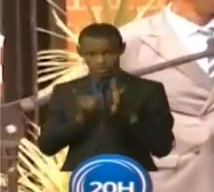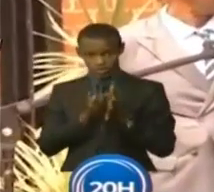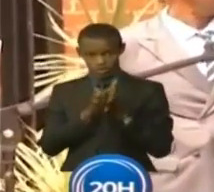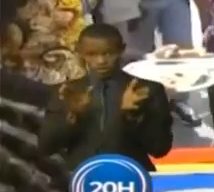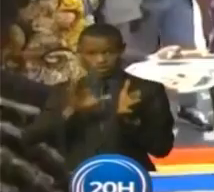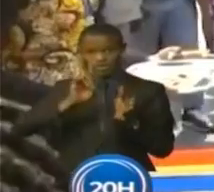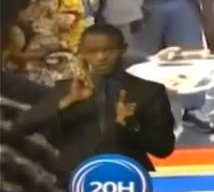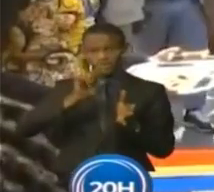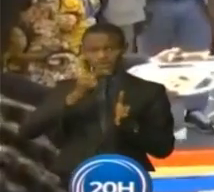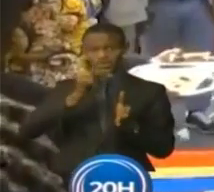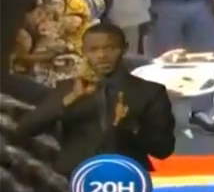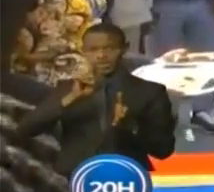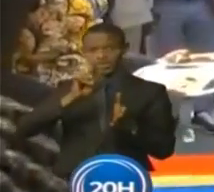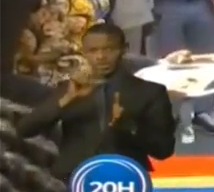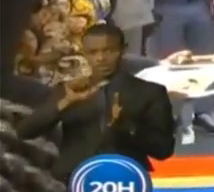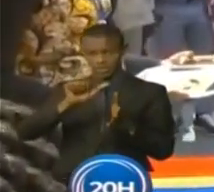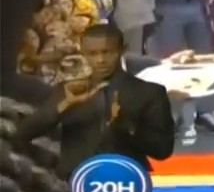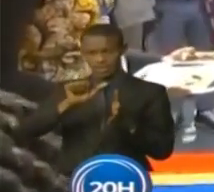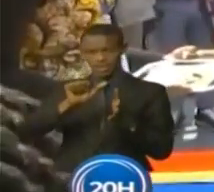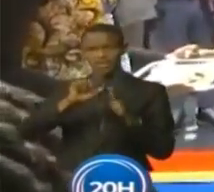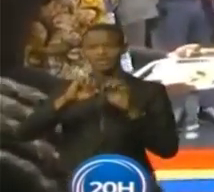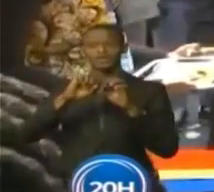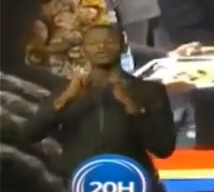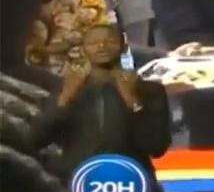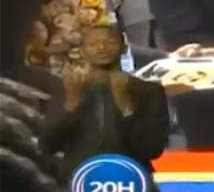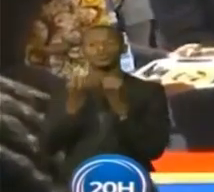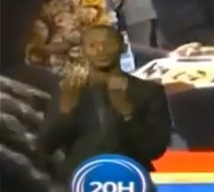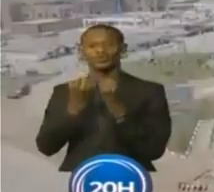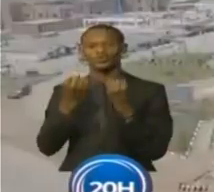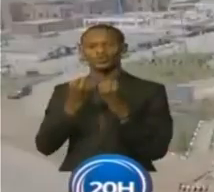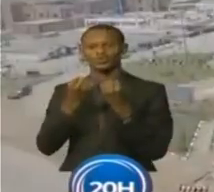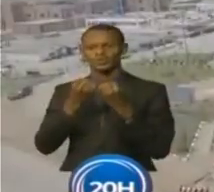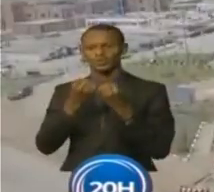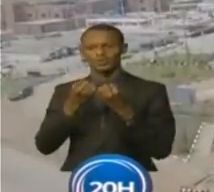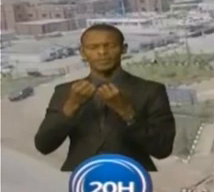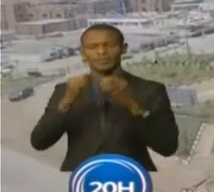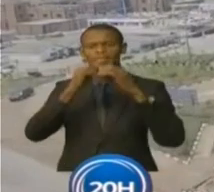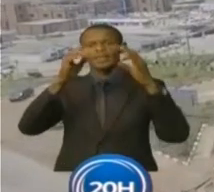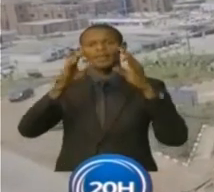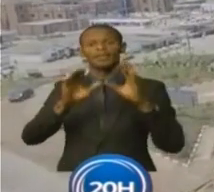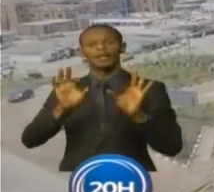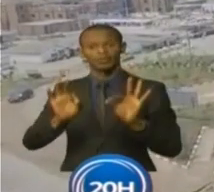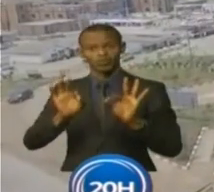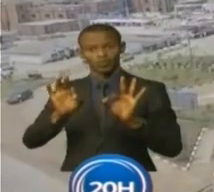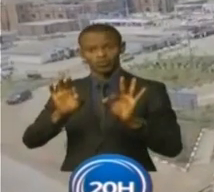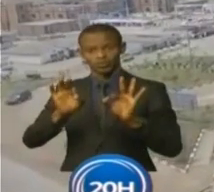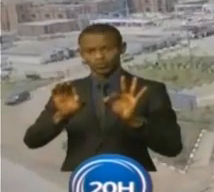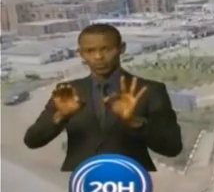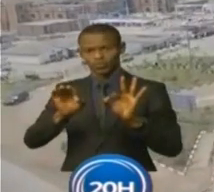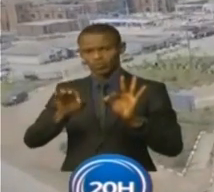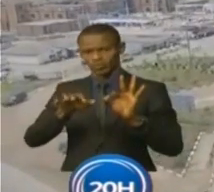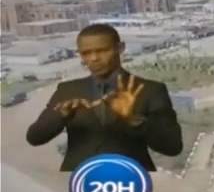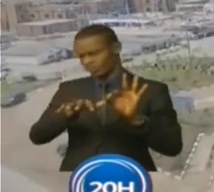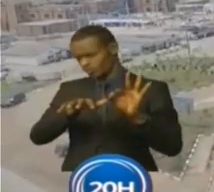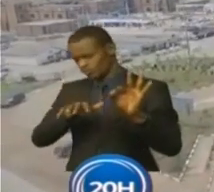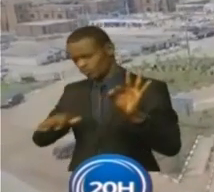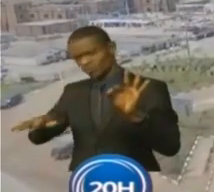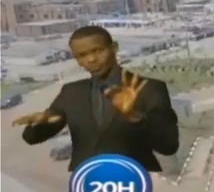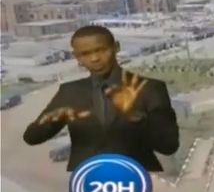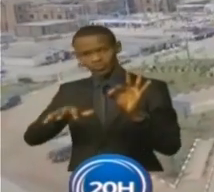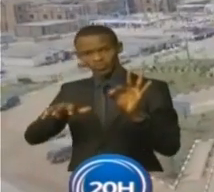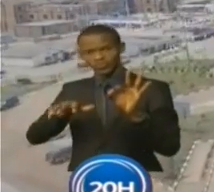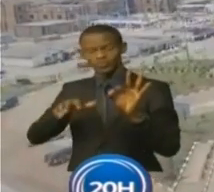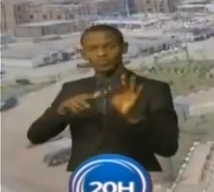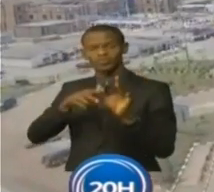revenu au garant de la nation d'inaugurer ce nouveau bâtiment. L'ouvrage comprend un parking d'une capacité de 1500 camions